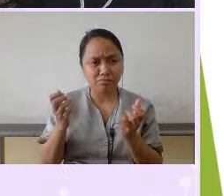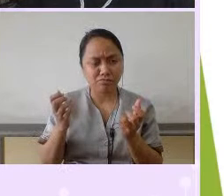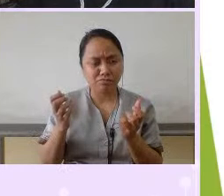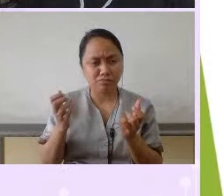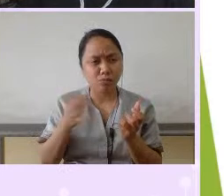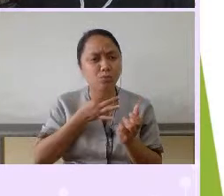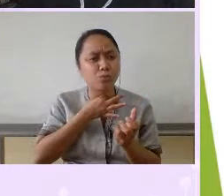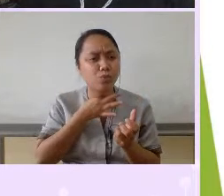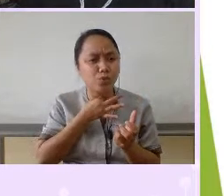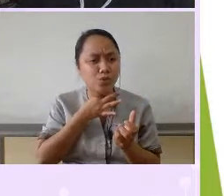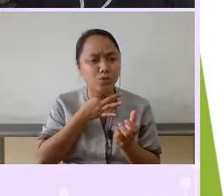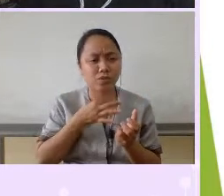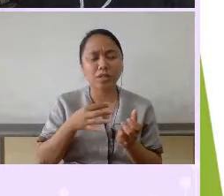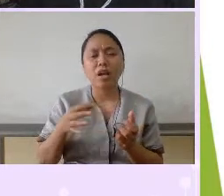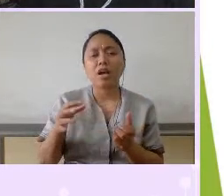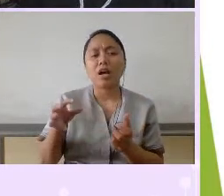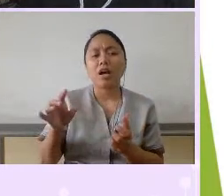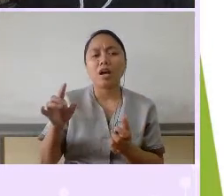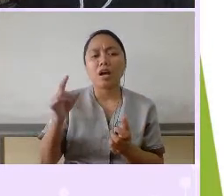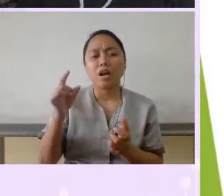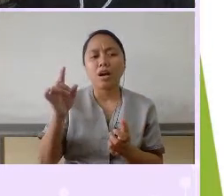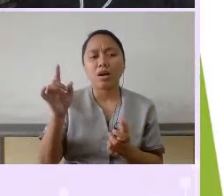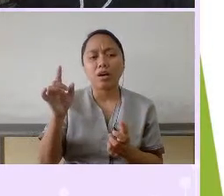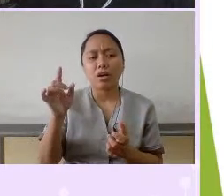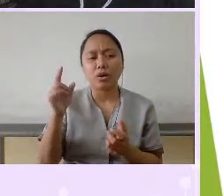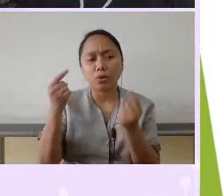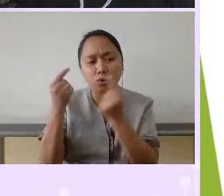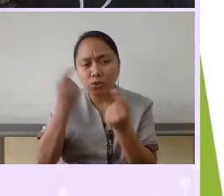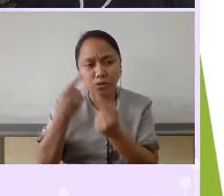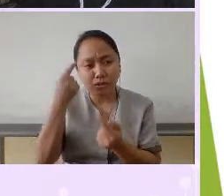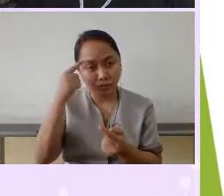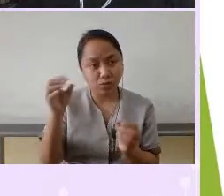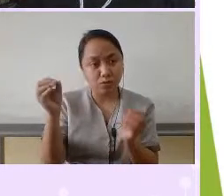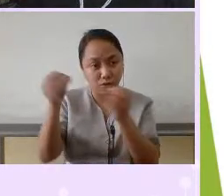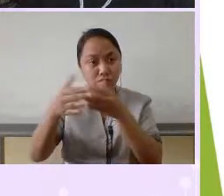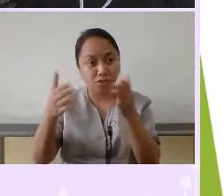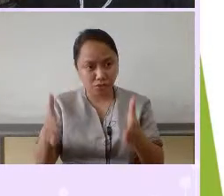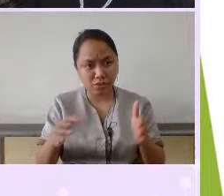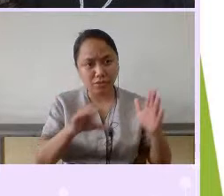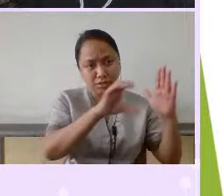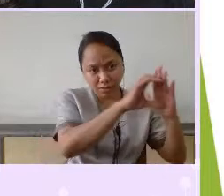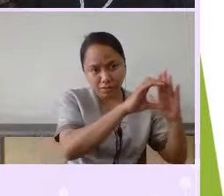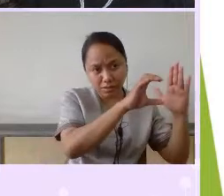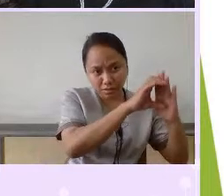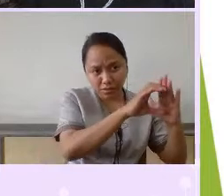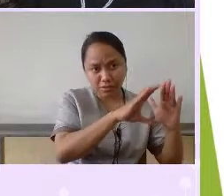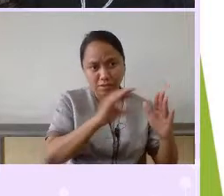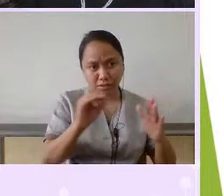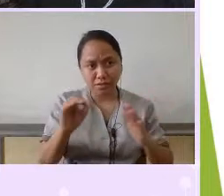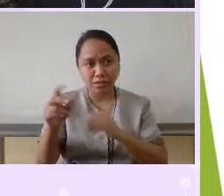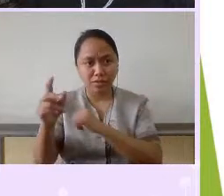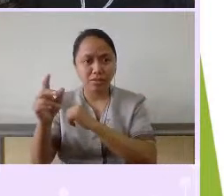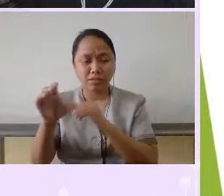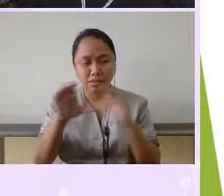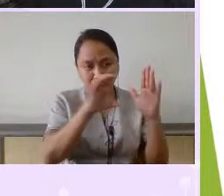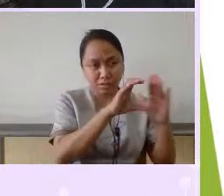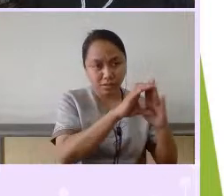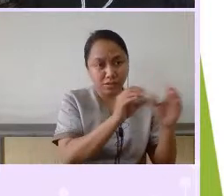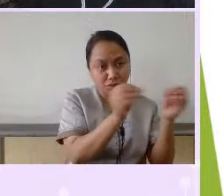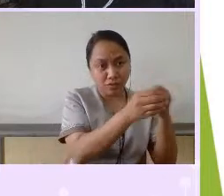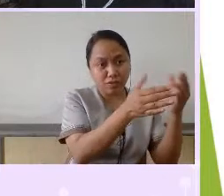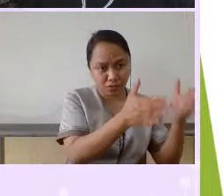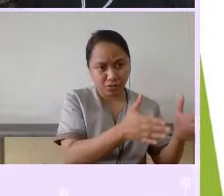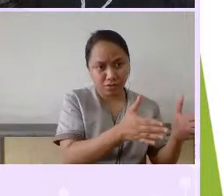officers or sa pagdating naman sa cities, sa city agriculture officers, basta sa atin pong